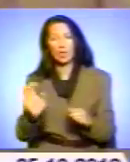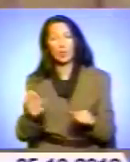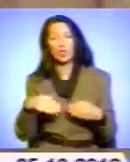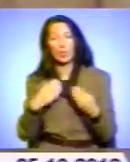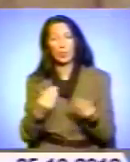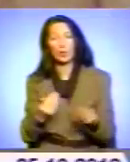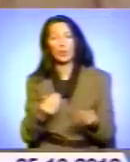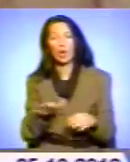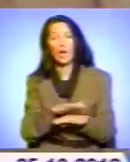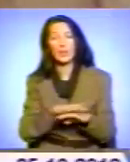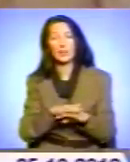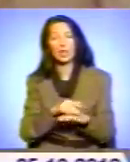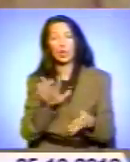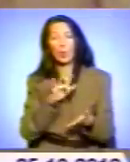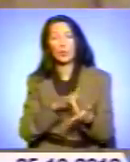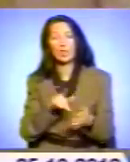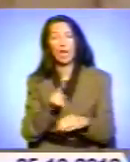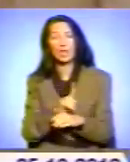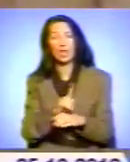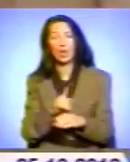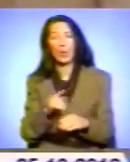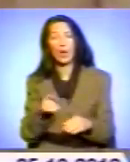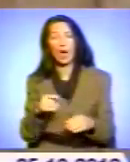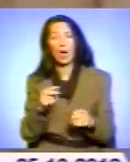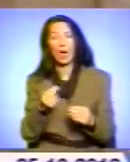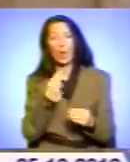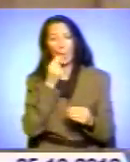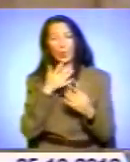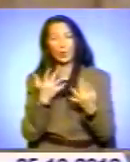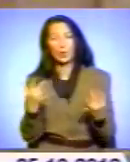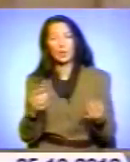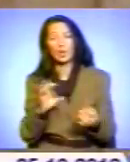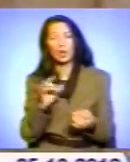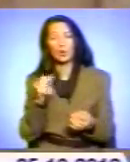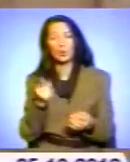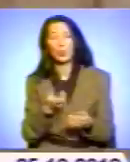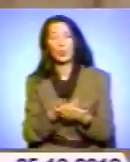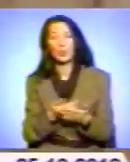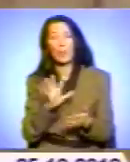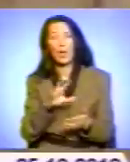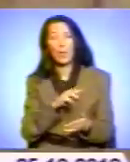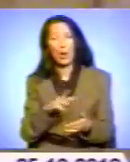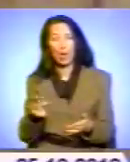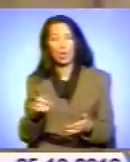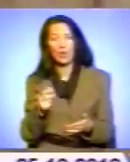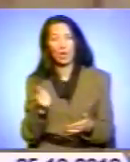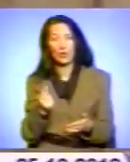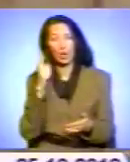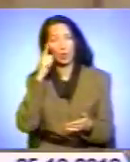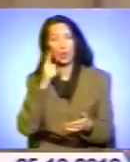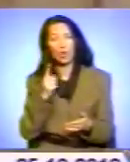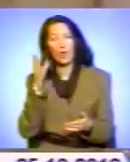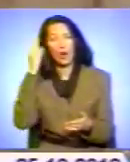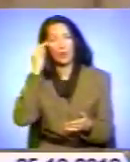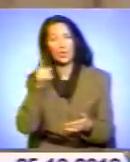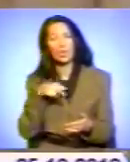запропоновано населенню міста Тернополя продукції на суму понад 5 мільйонів гривень. І я думаю, що